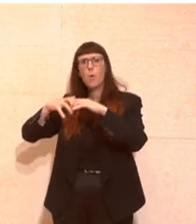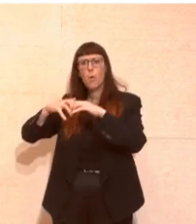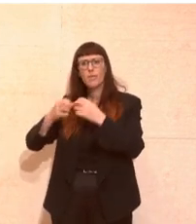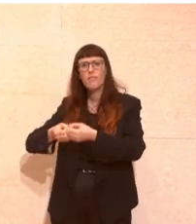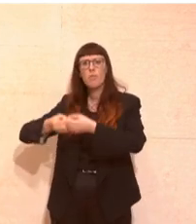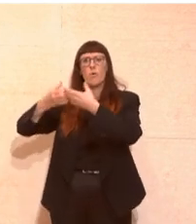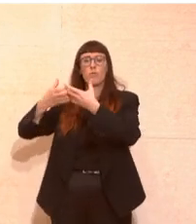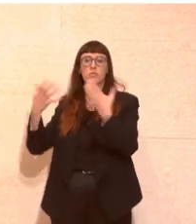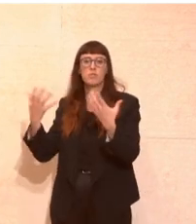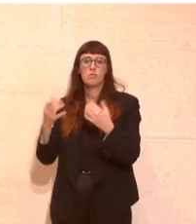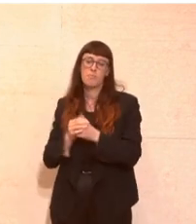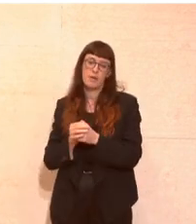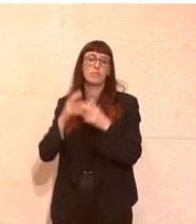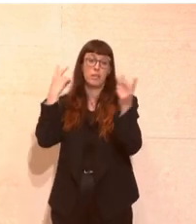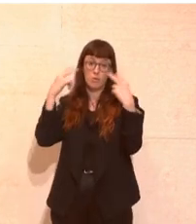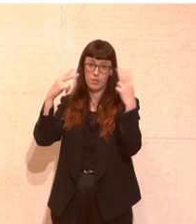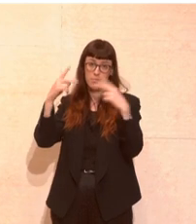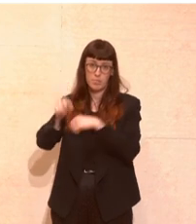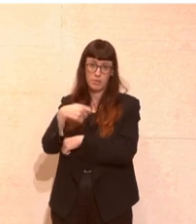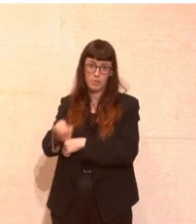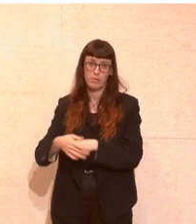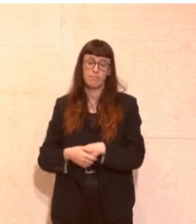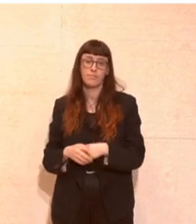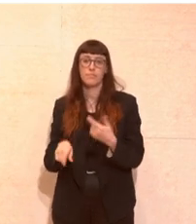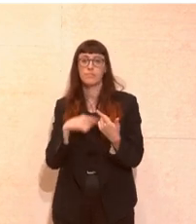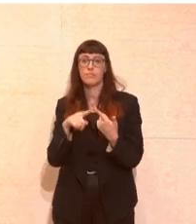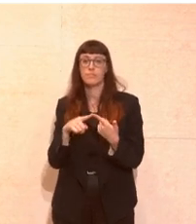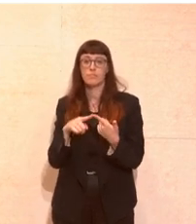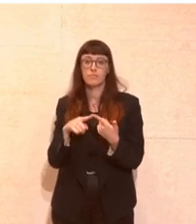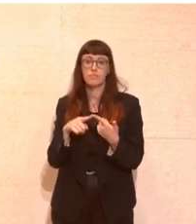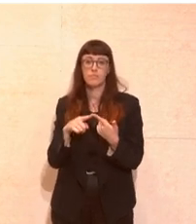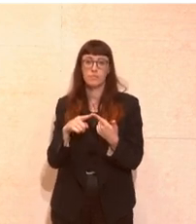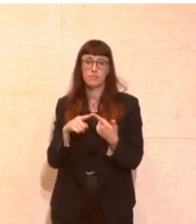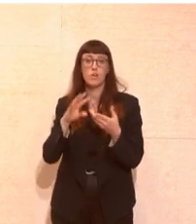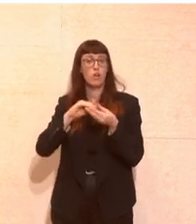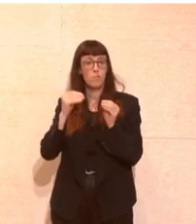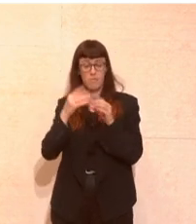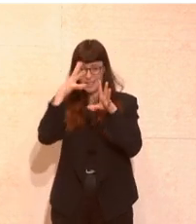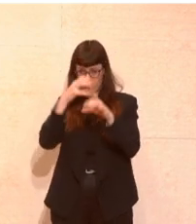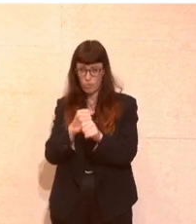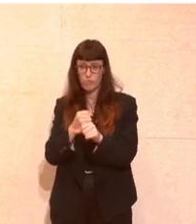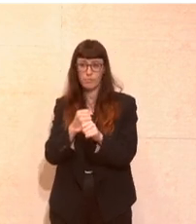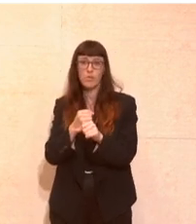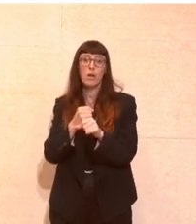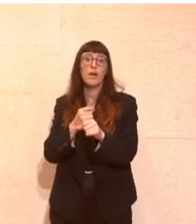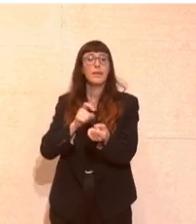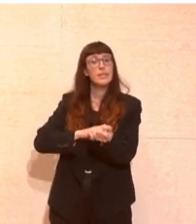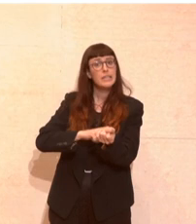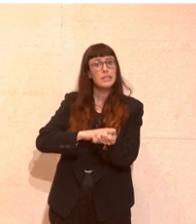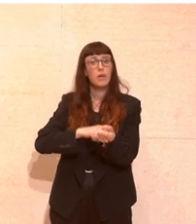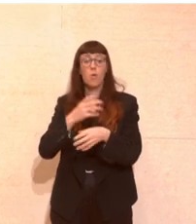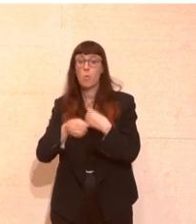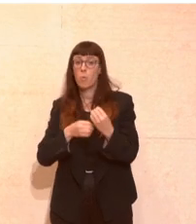on trouve des troubles du spectre de l'autisme, le trouble déficit attentionnel avec ou sans hyperactivité, donc le